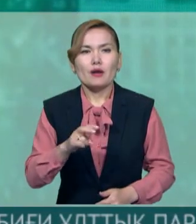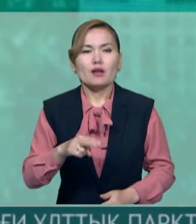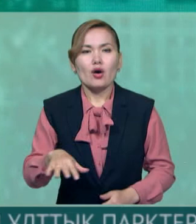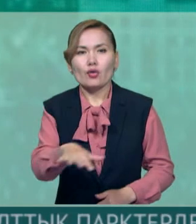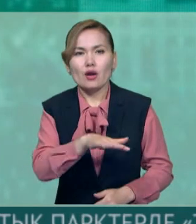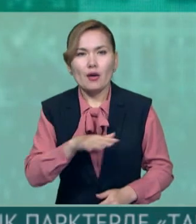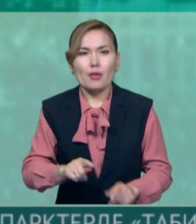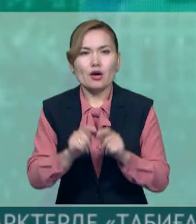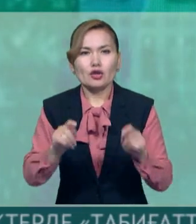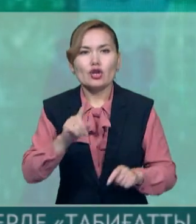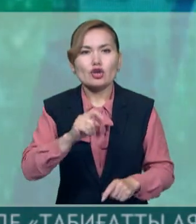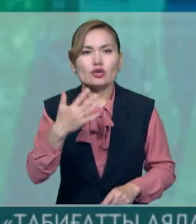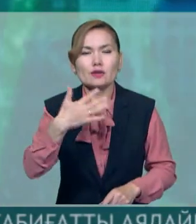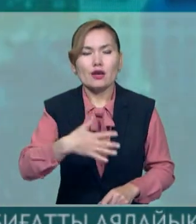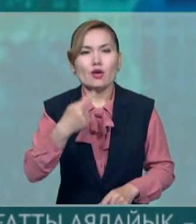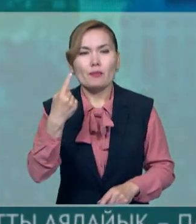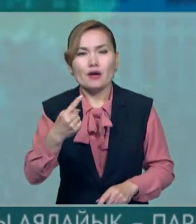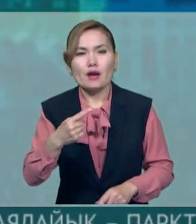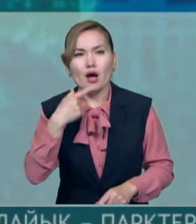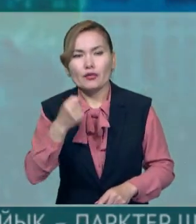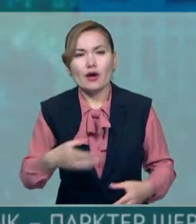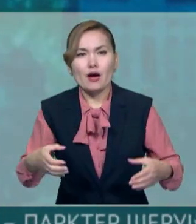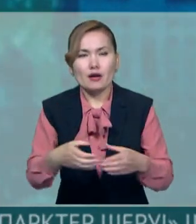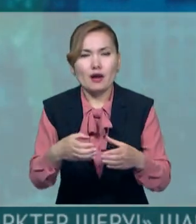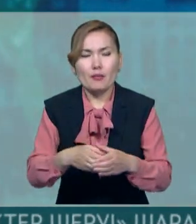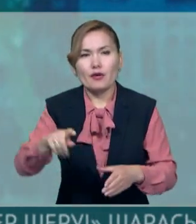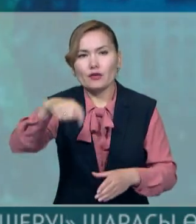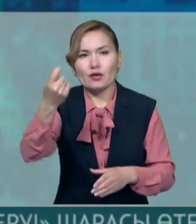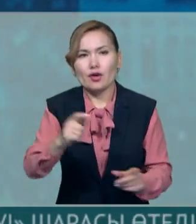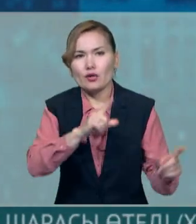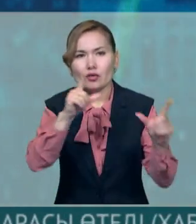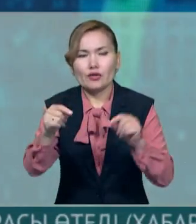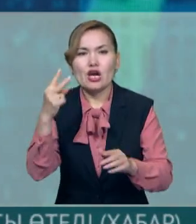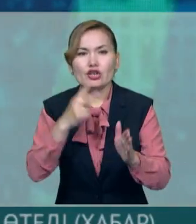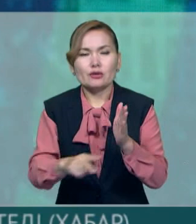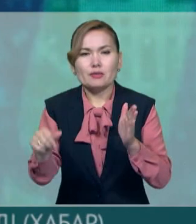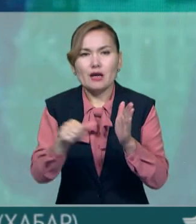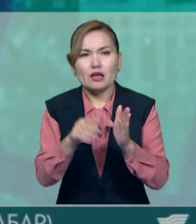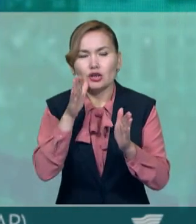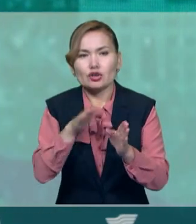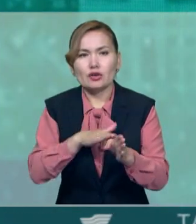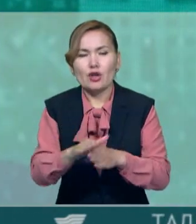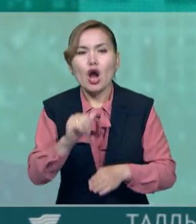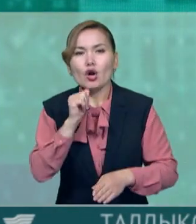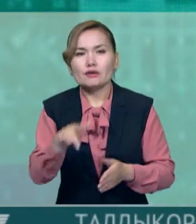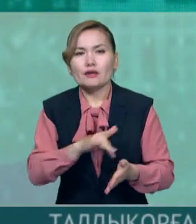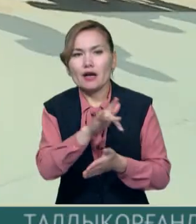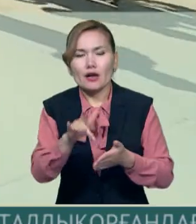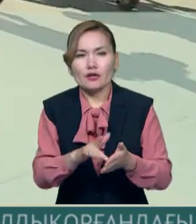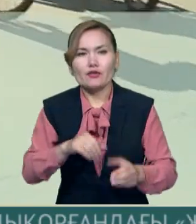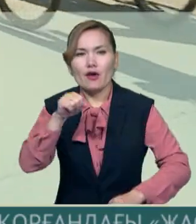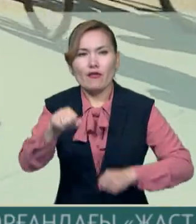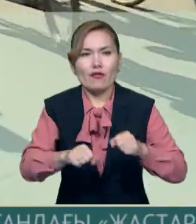жасақталған 151-ші атқыштар бригадасының майданға аттанғанына 76 жыл толып отыр. Осыған орай Қостанайда бұқаралық